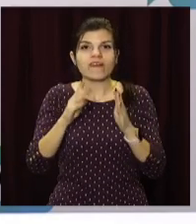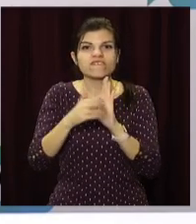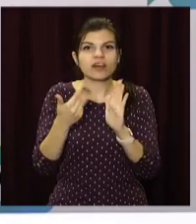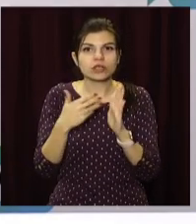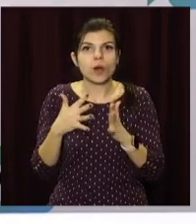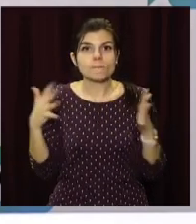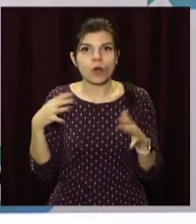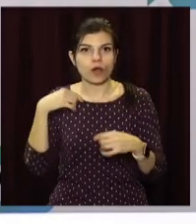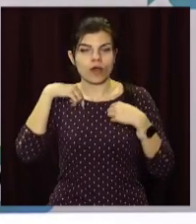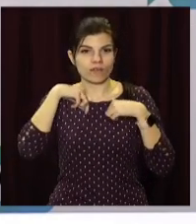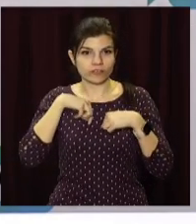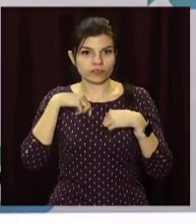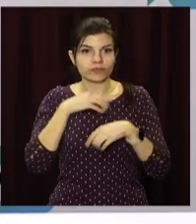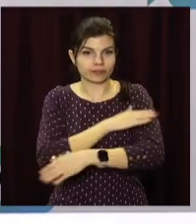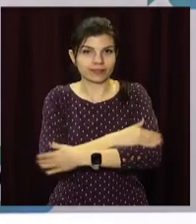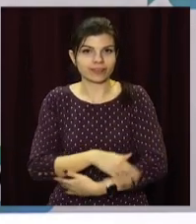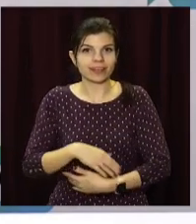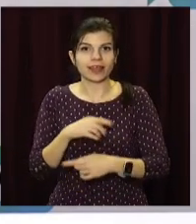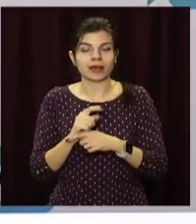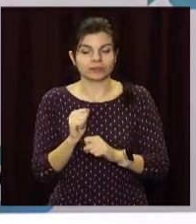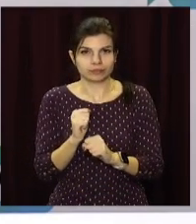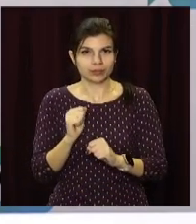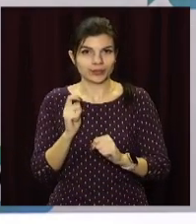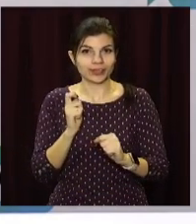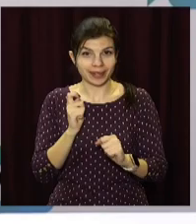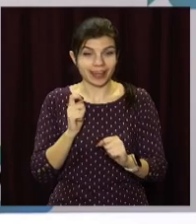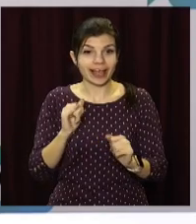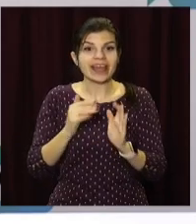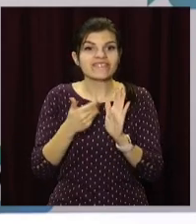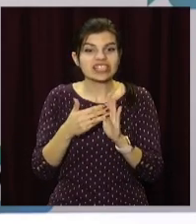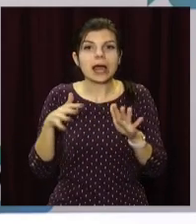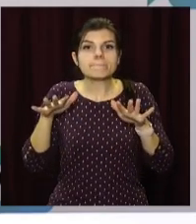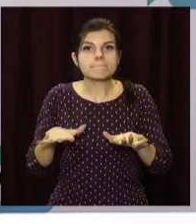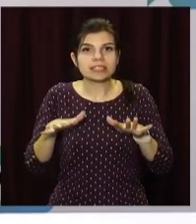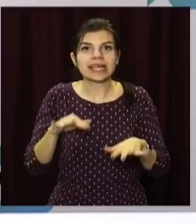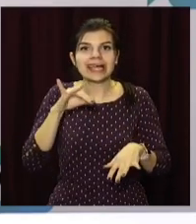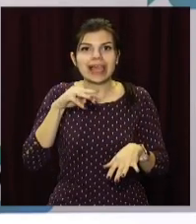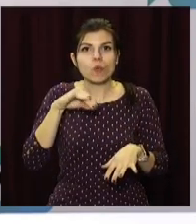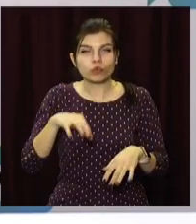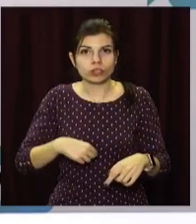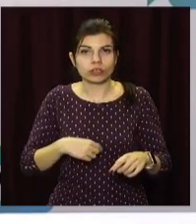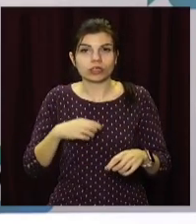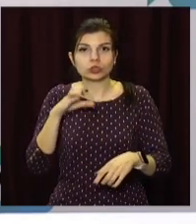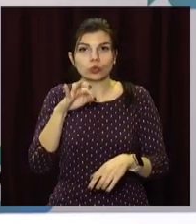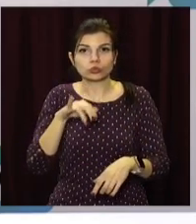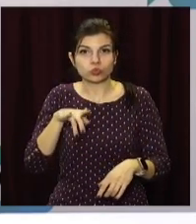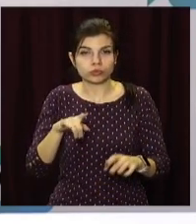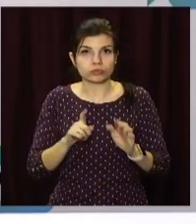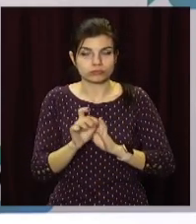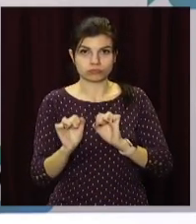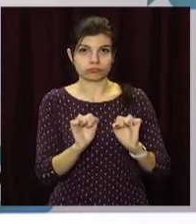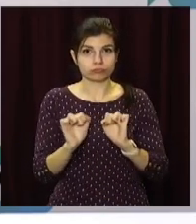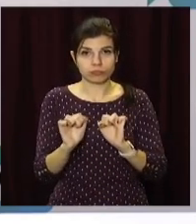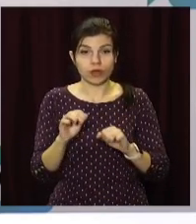большое похолодание внешних покровов человека, кожи, и это вызывает местный иммунный ответ со стороны сосудов. В сосудах кожи